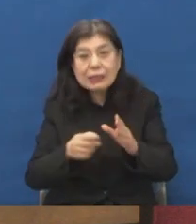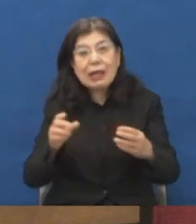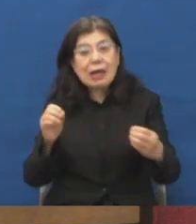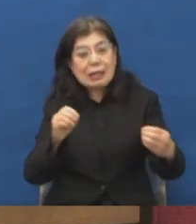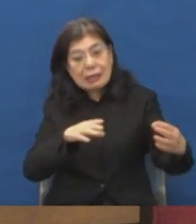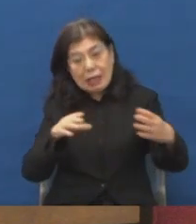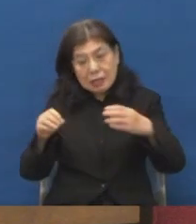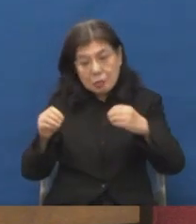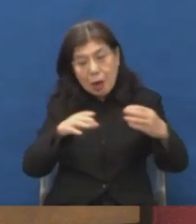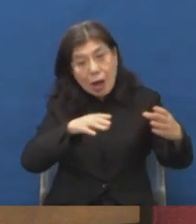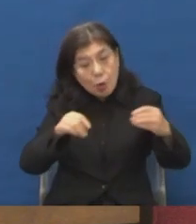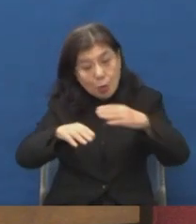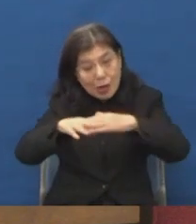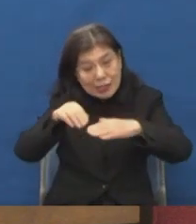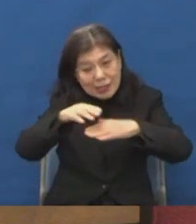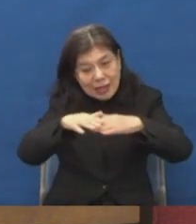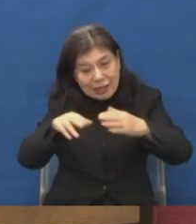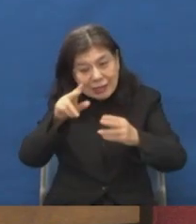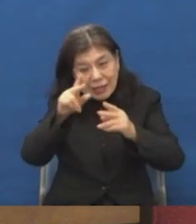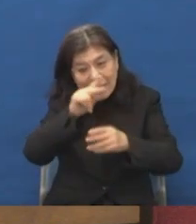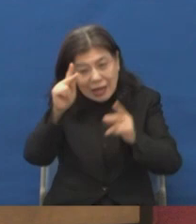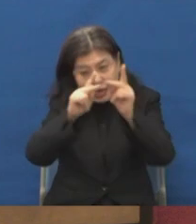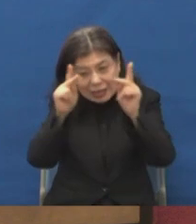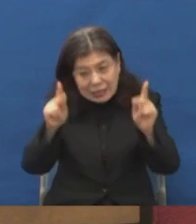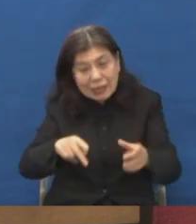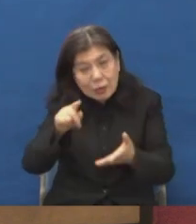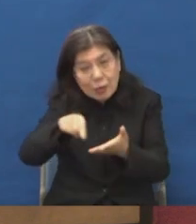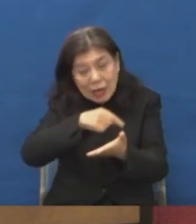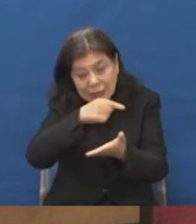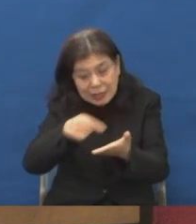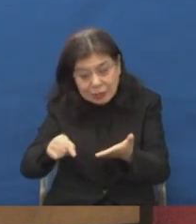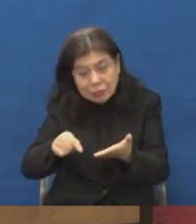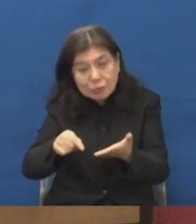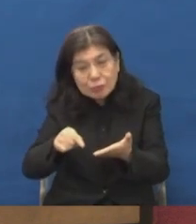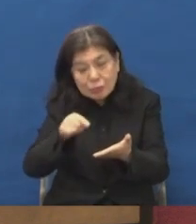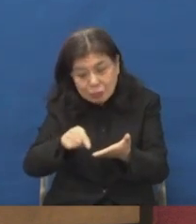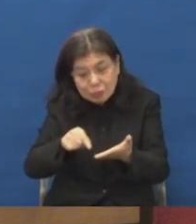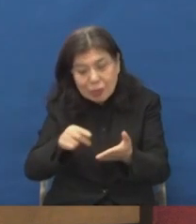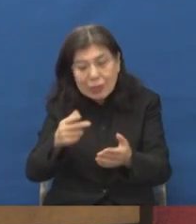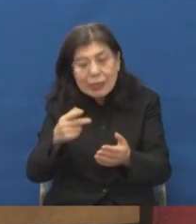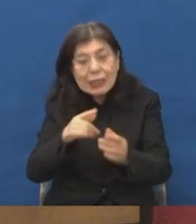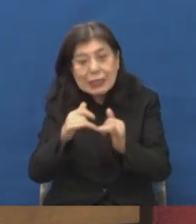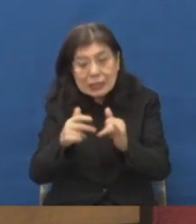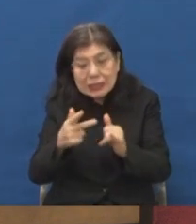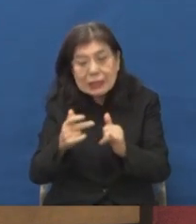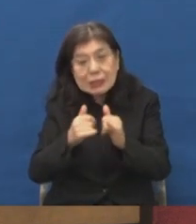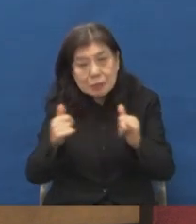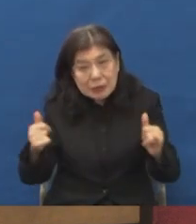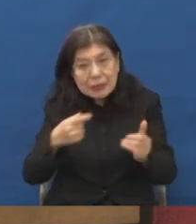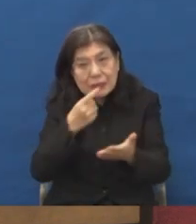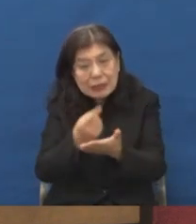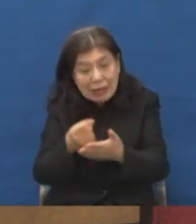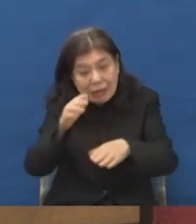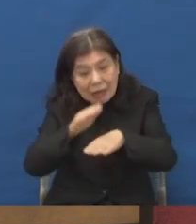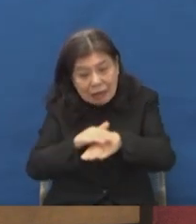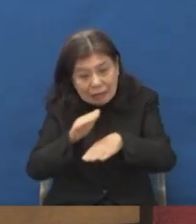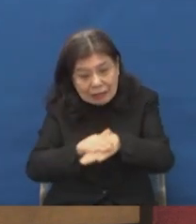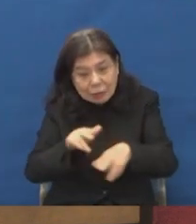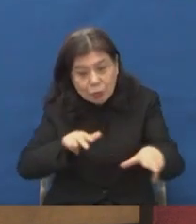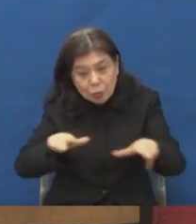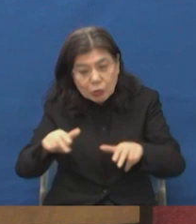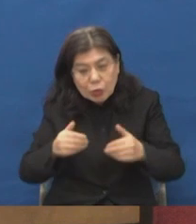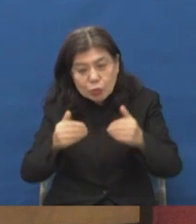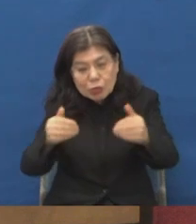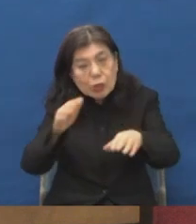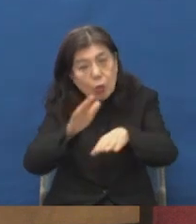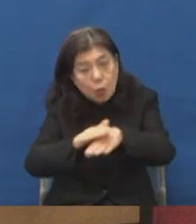ながら課題解決を図る市民参加型の行政の推進は非常に大切なことであり、私